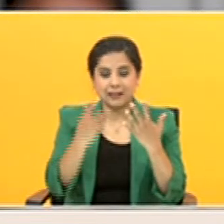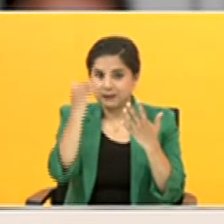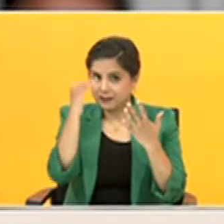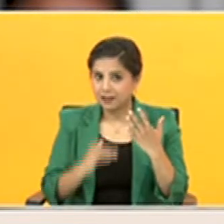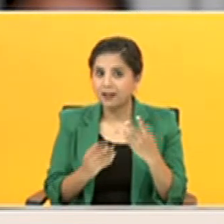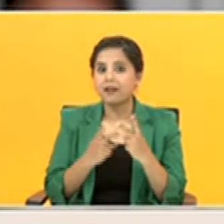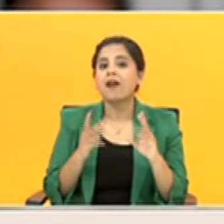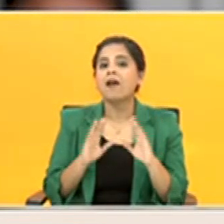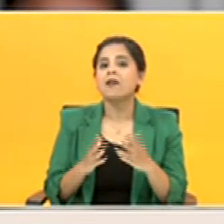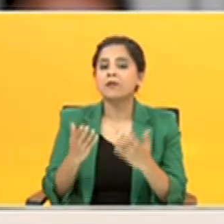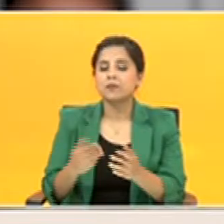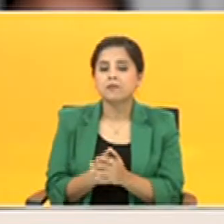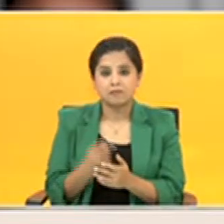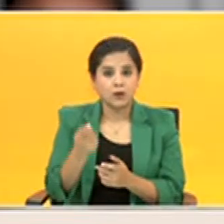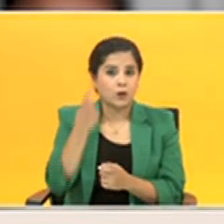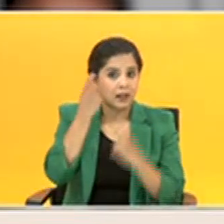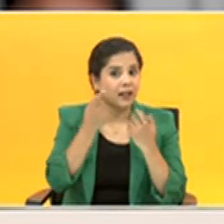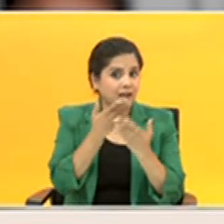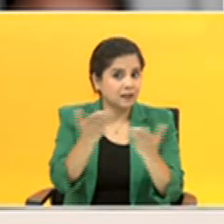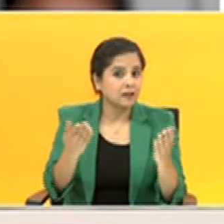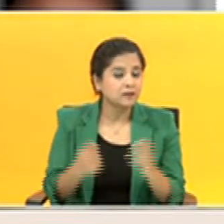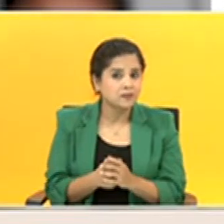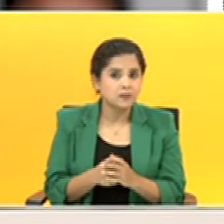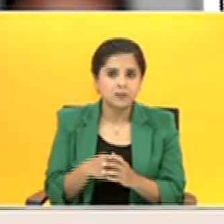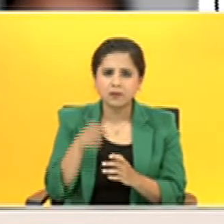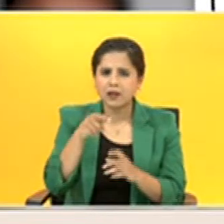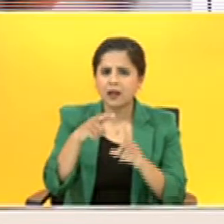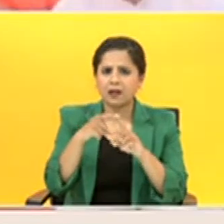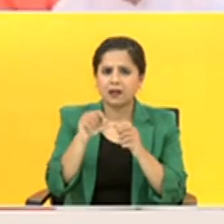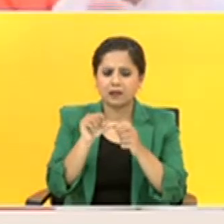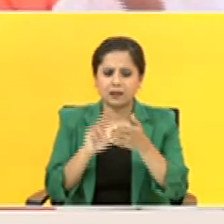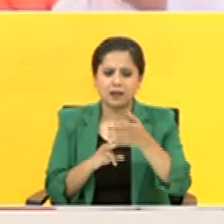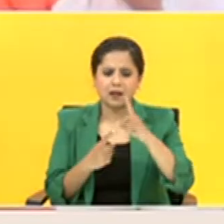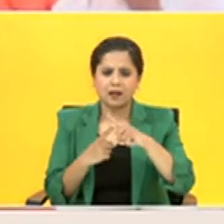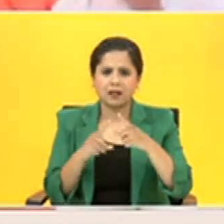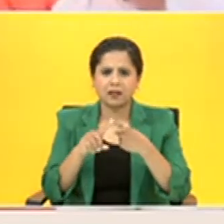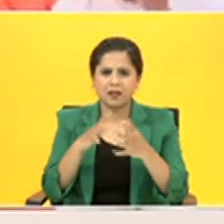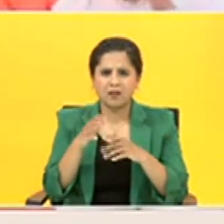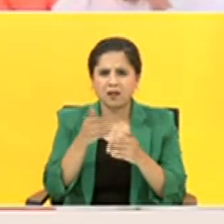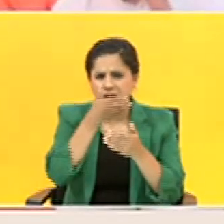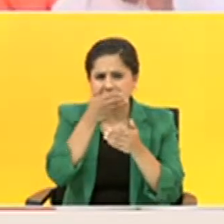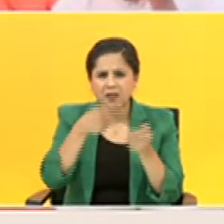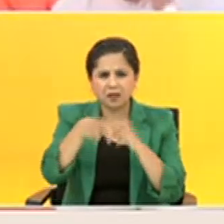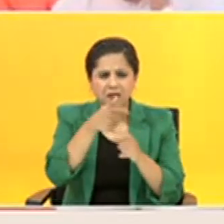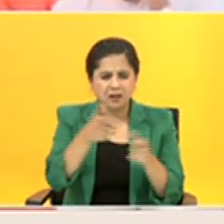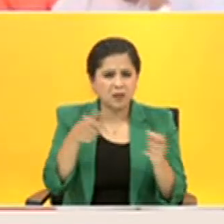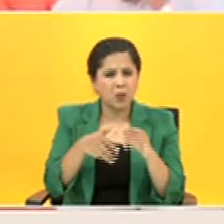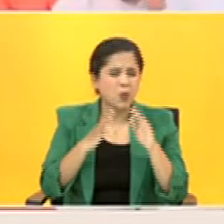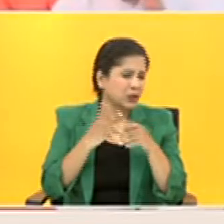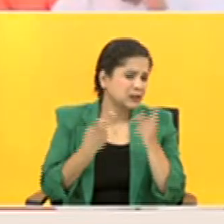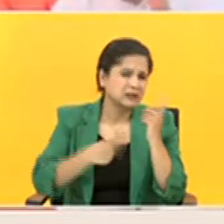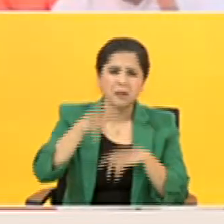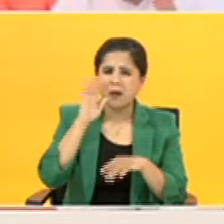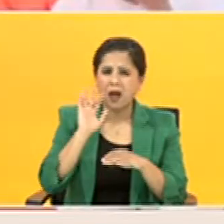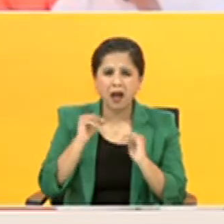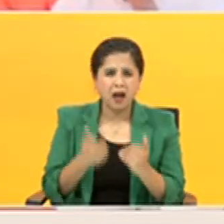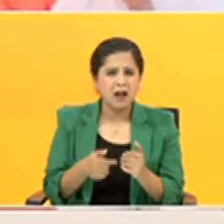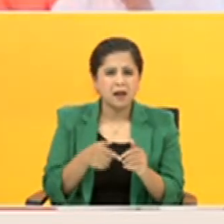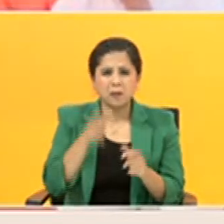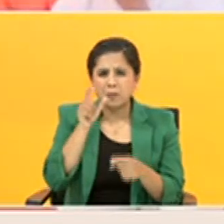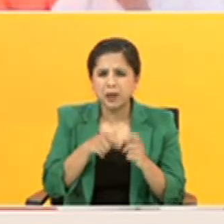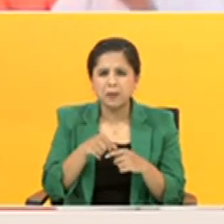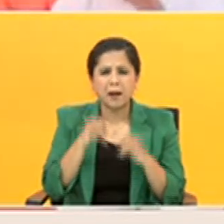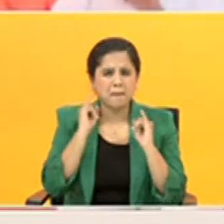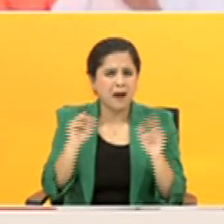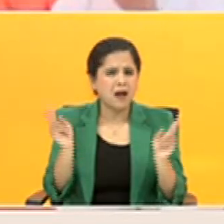किया। सोचिए, जिस दंतेवाड़ा में कभी माओवाद चरम पर था, वहां आज